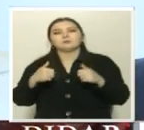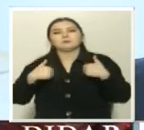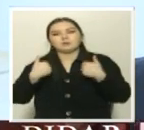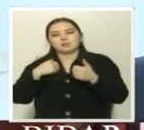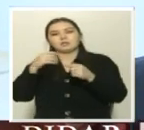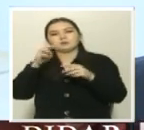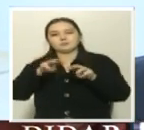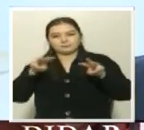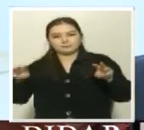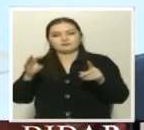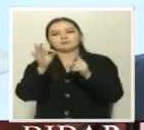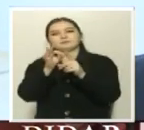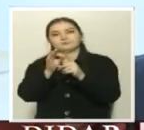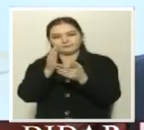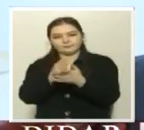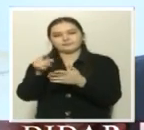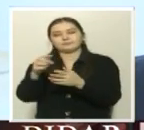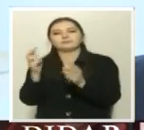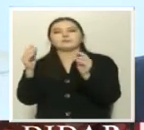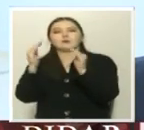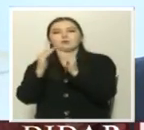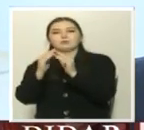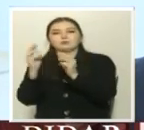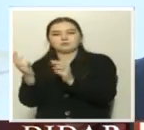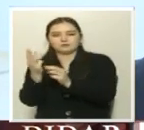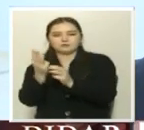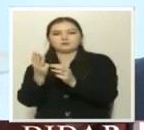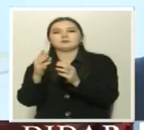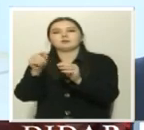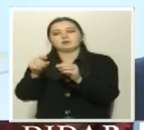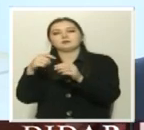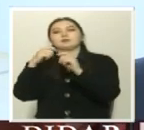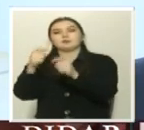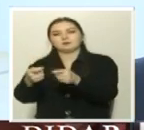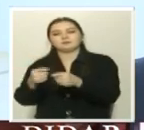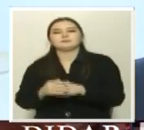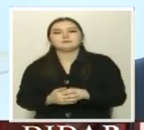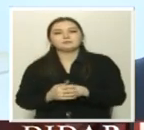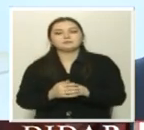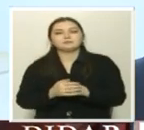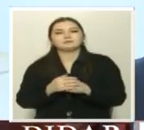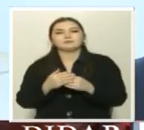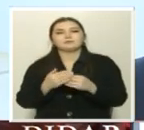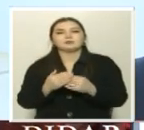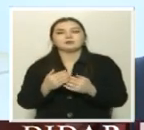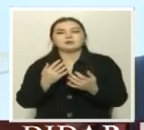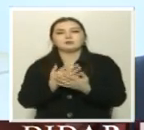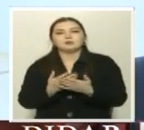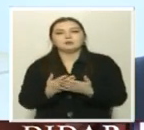серіктестігі өздерінің газ құбырын қай уақытқа дейін салып болатындығы жөнінде жұмыс жобасын, жұмыс кестесін тапсыратын